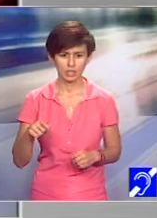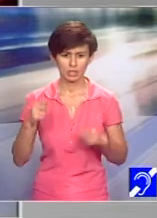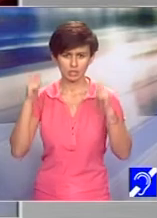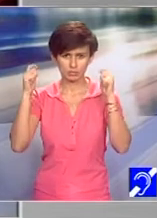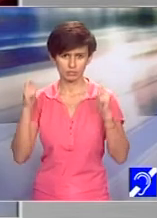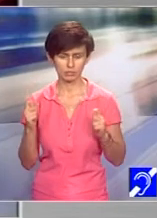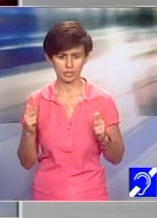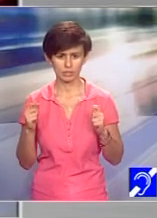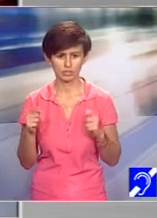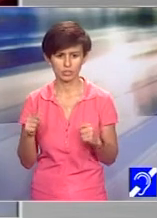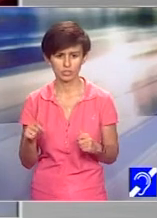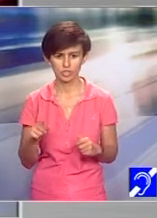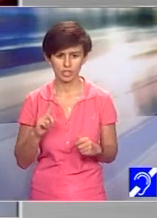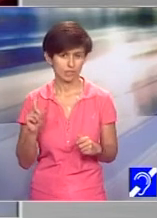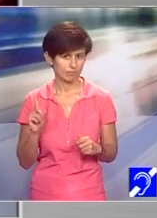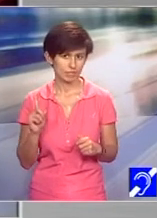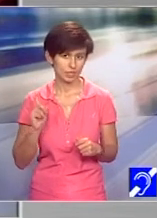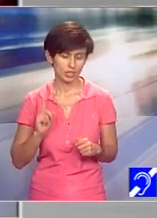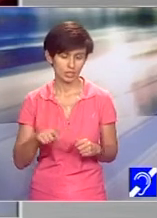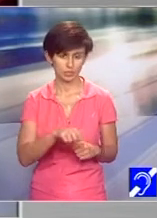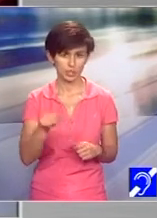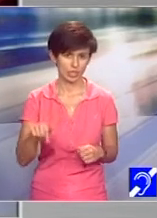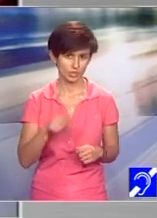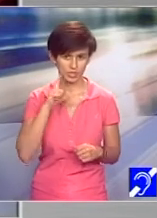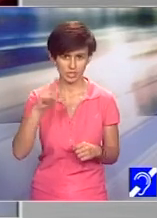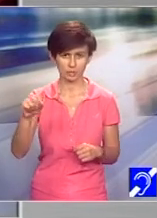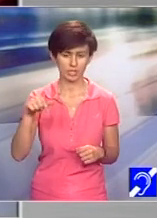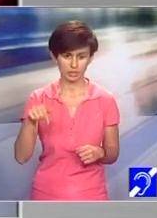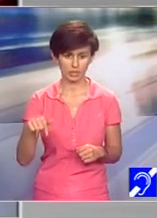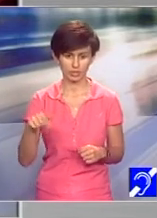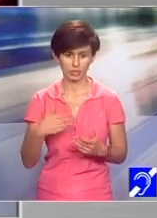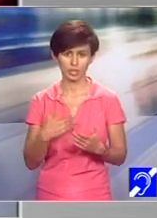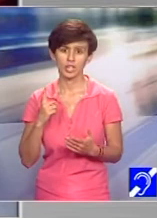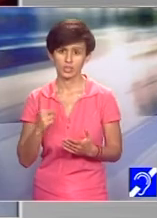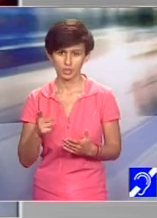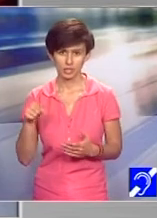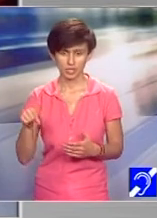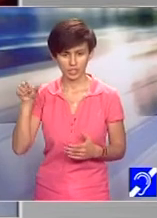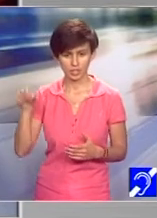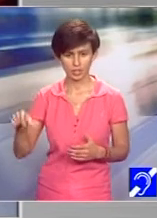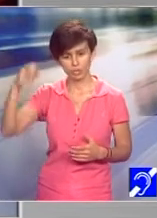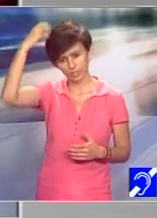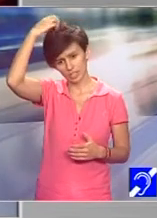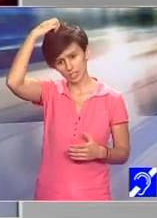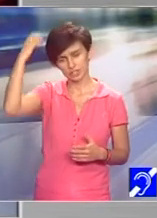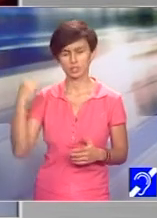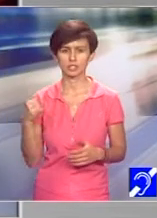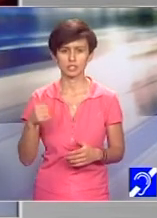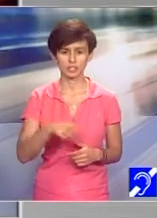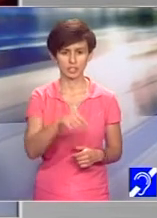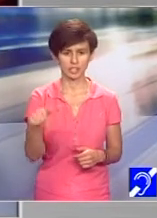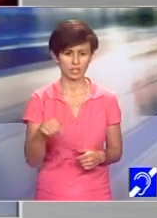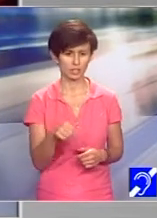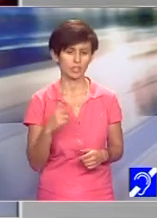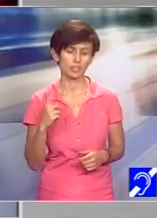acolo, să vină guvernanții la noi. Că noi îi reprezentăm pe ei în teritoriu. Dar vom merge. Acum se pare că așa e modă. Mergem